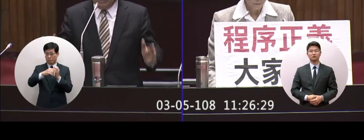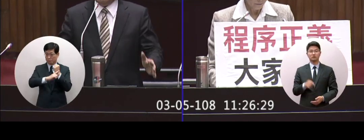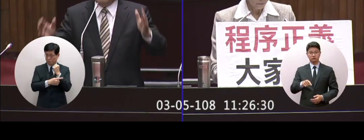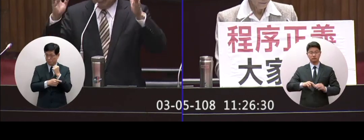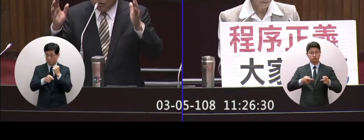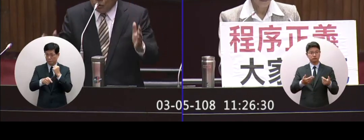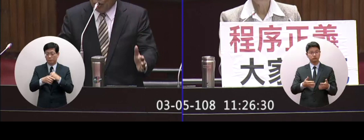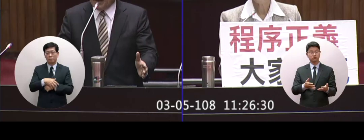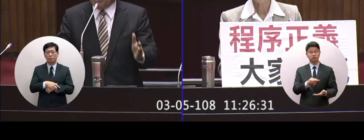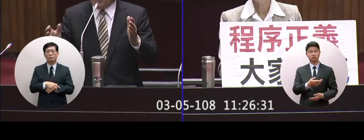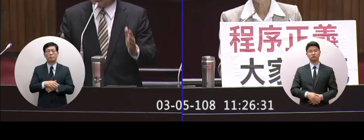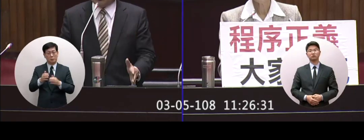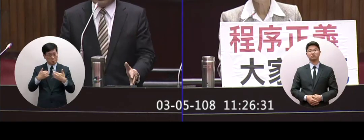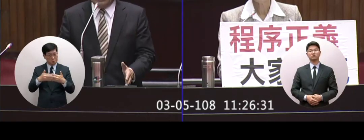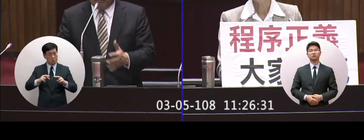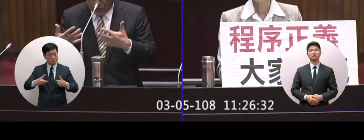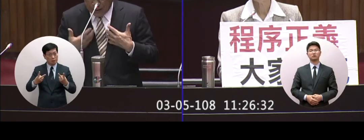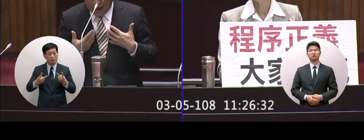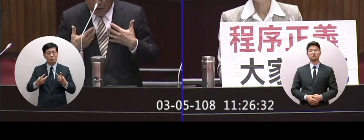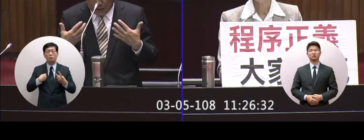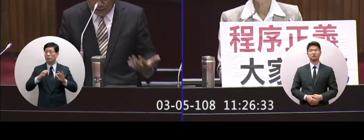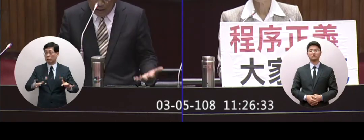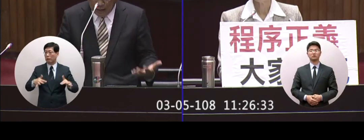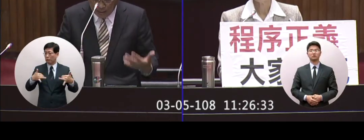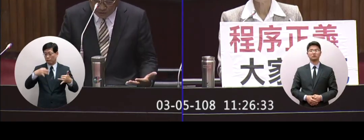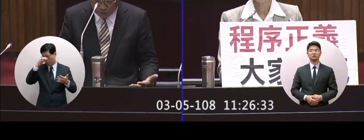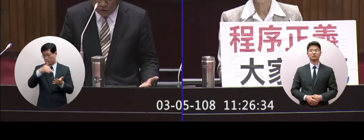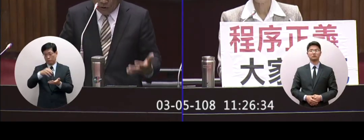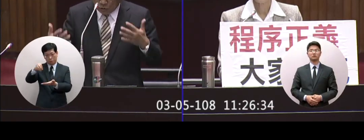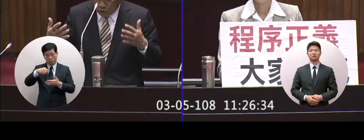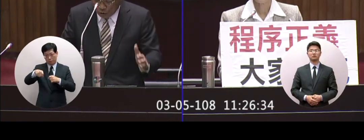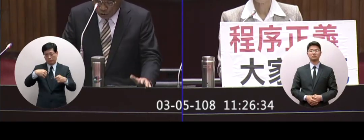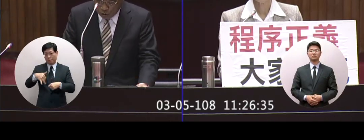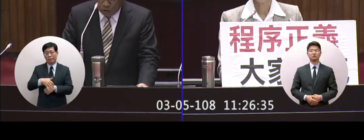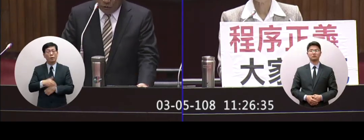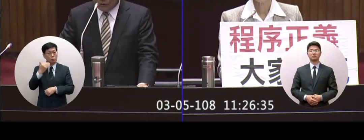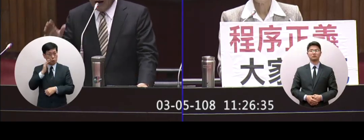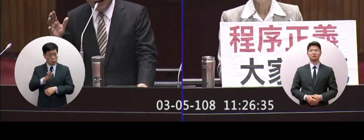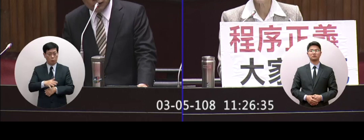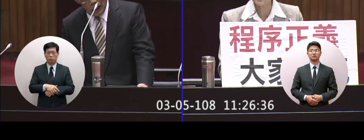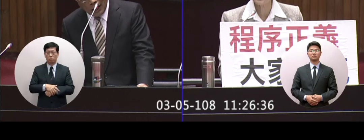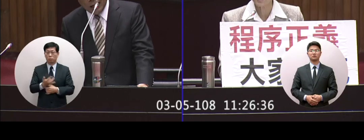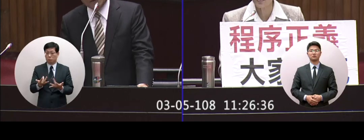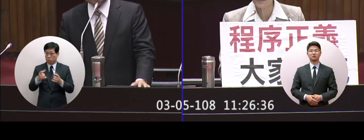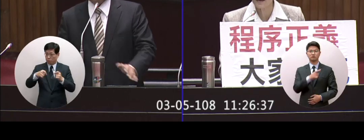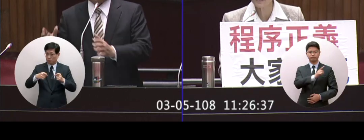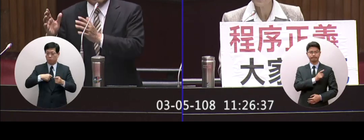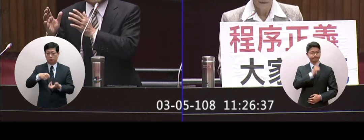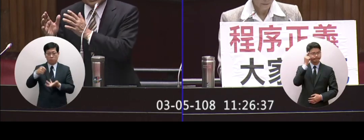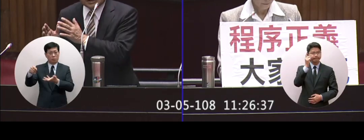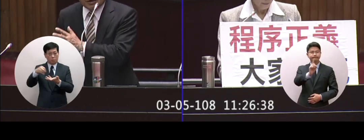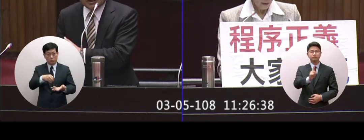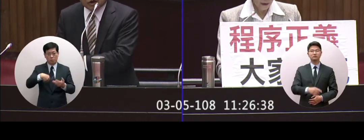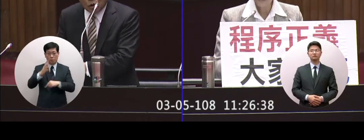公投法。有没有要修改？我现在还没有看到案子。如果有草案出来， 你自己的主张呢？